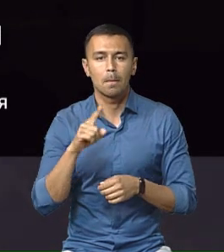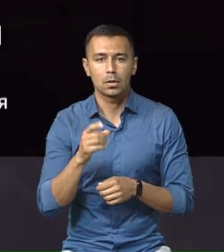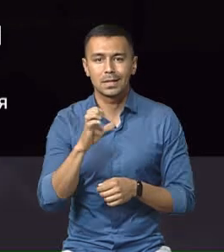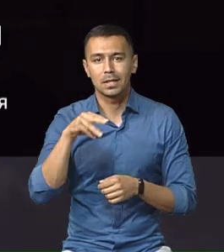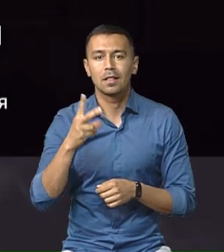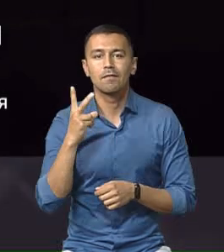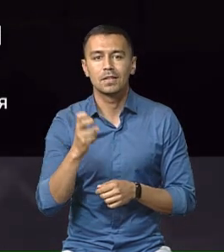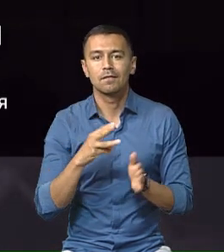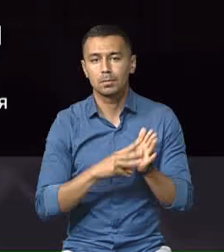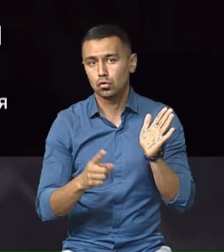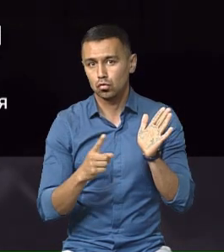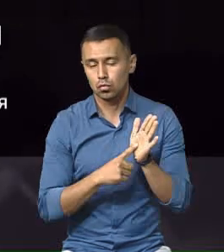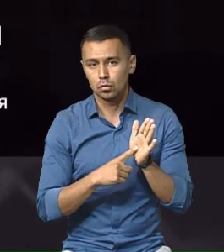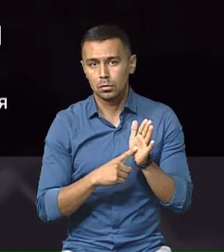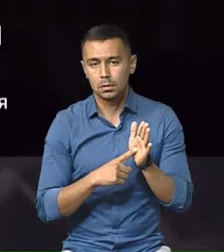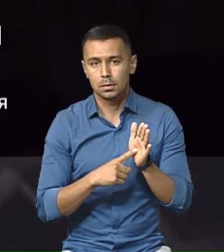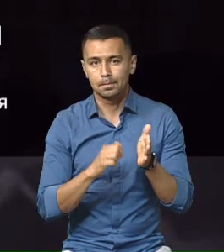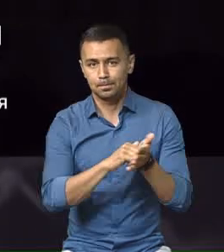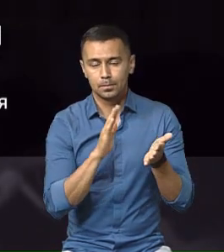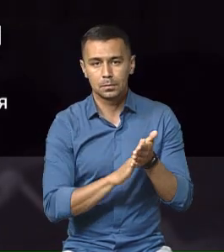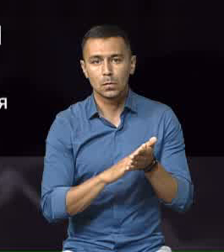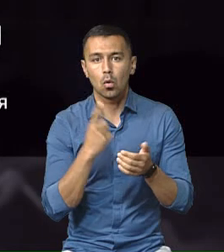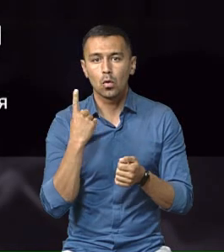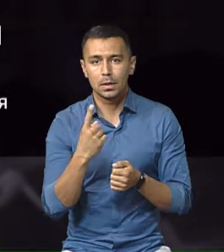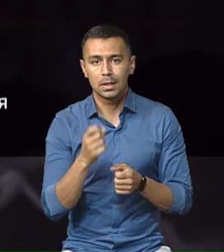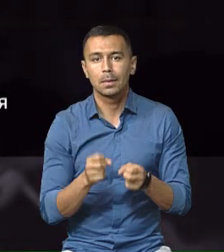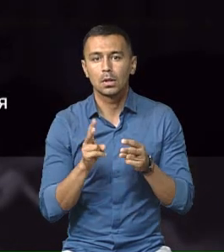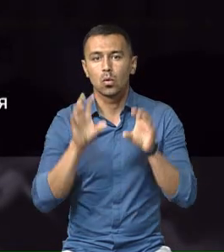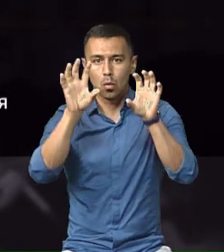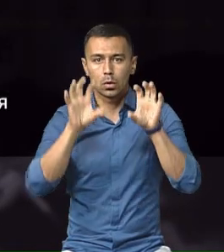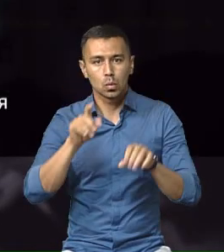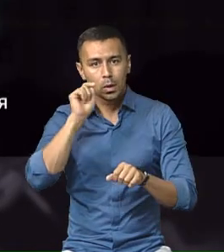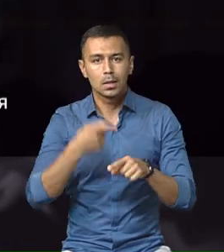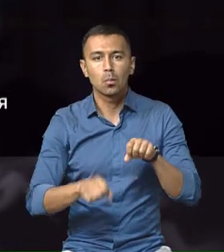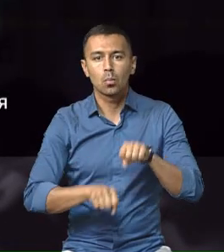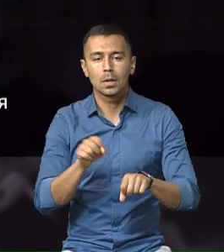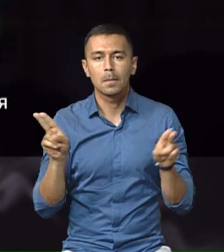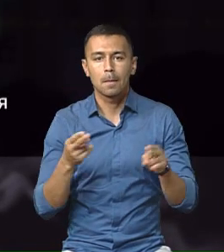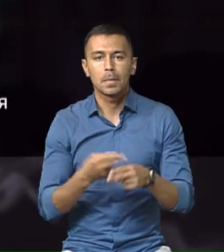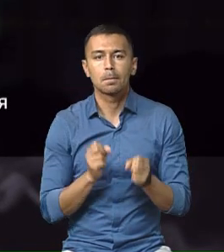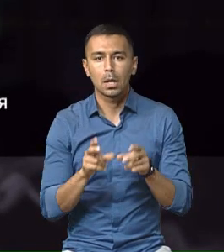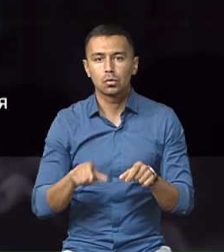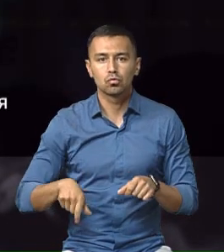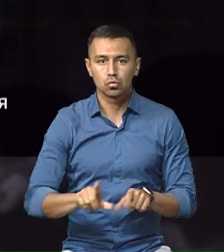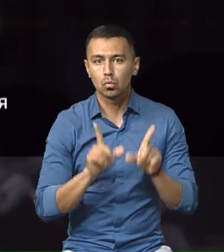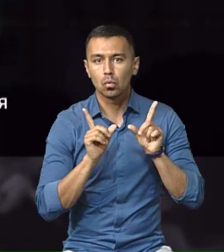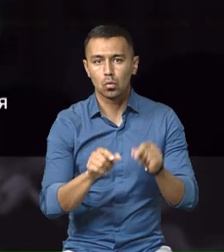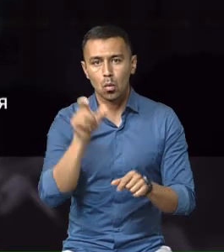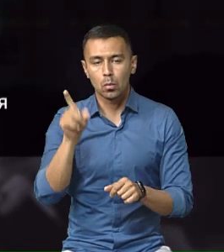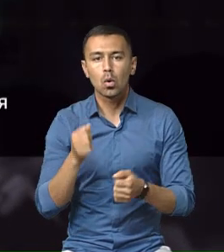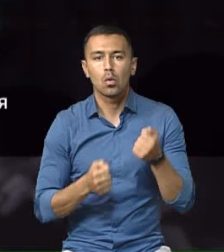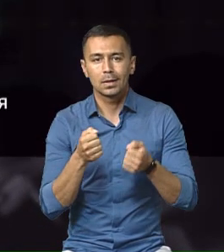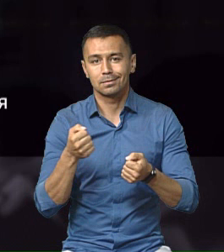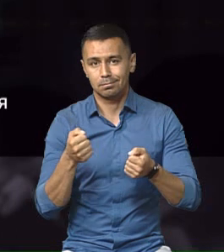статті 286 з позначкою 1 Кримінального кодексу України. Це порушення правил безпеки дорожнього руху особами, які керують